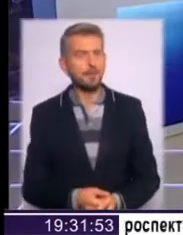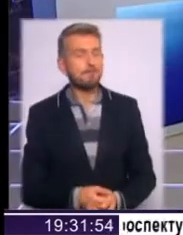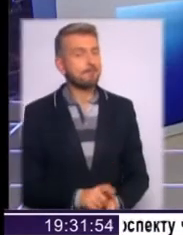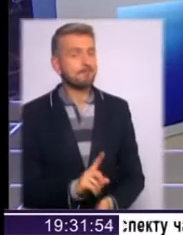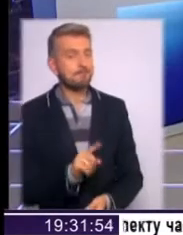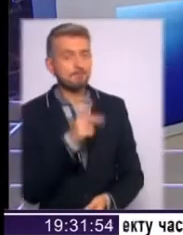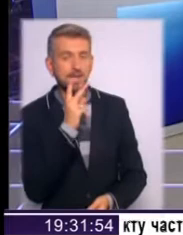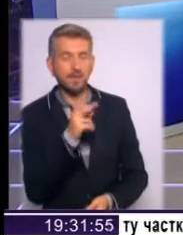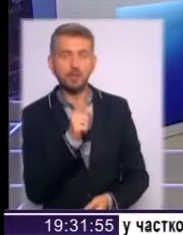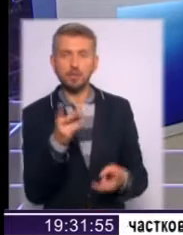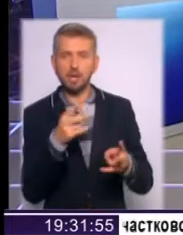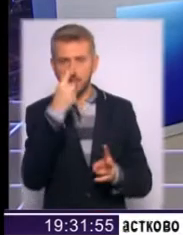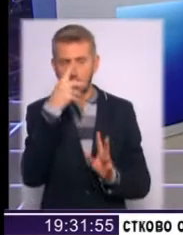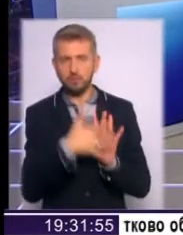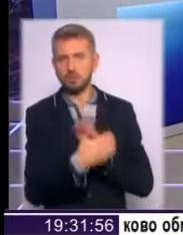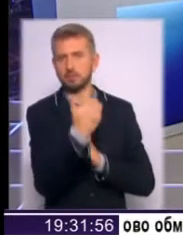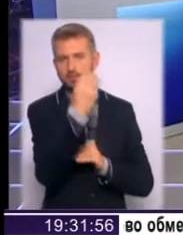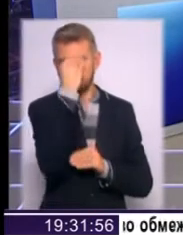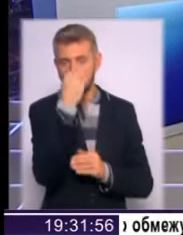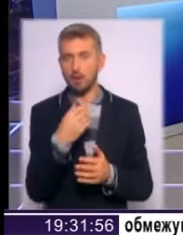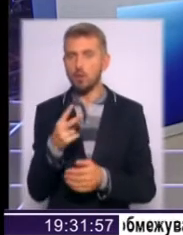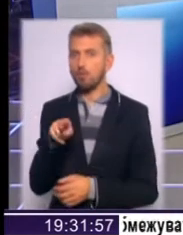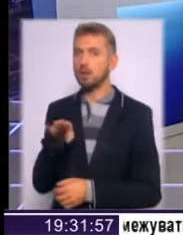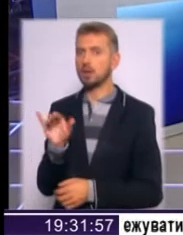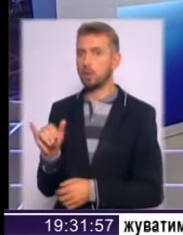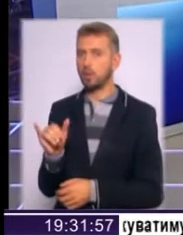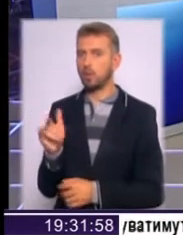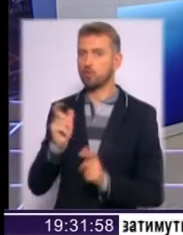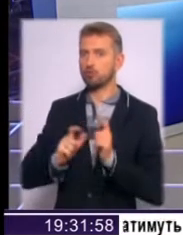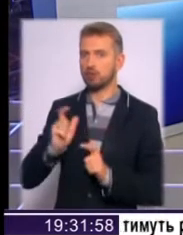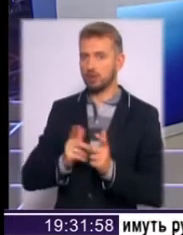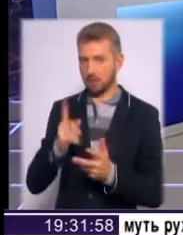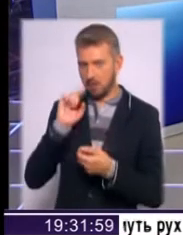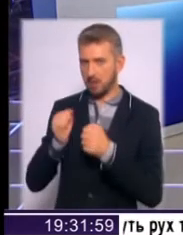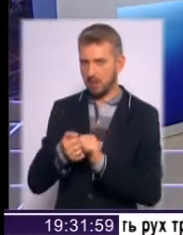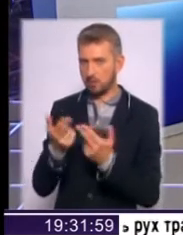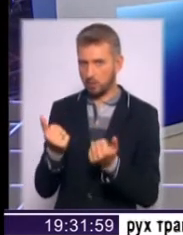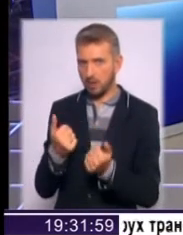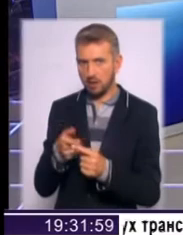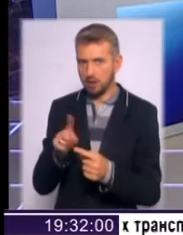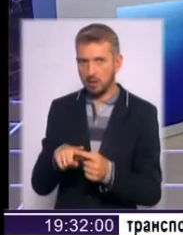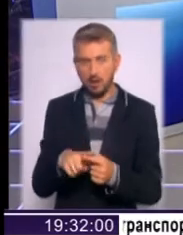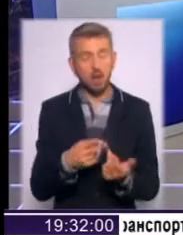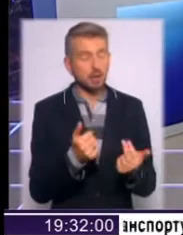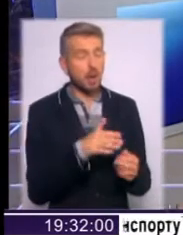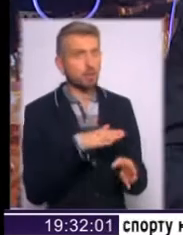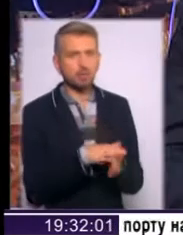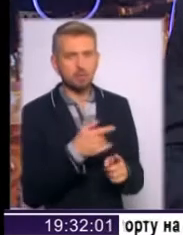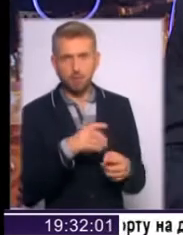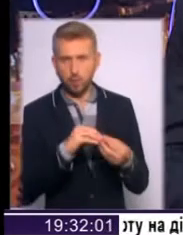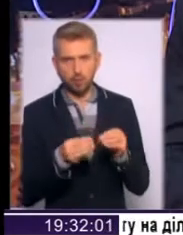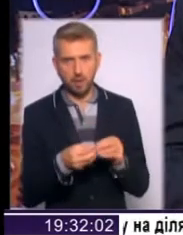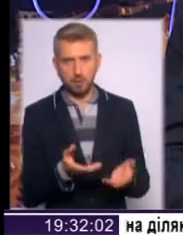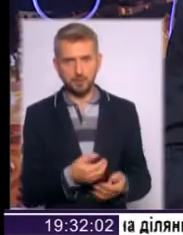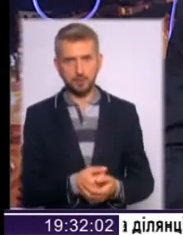ж треба розуміти їх точку. Ну, професійно технічні училища, ну ми ж пам'ятаємо, що це ж, розуміємо, да, що це ж, ну... Абсолютно проблема. Тут, якби, національний